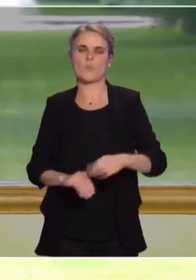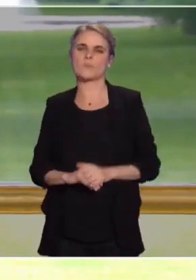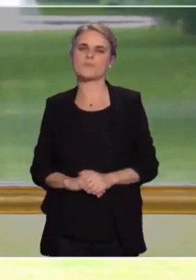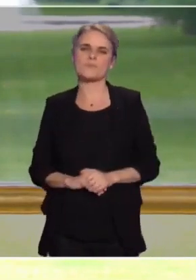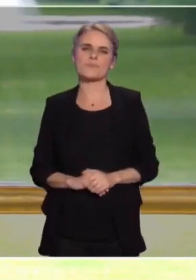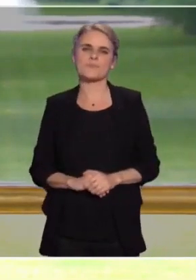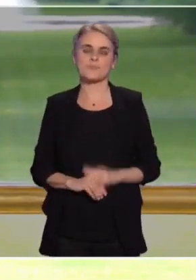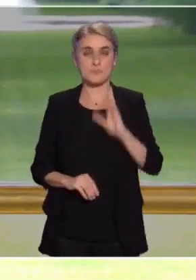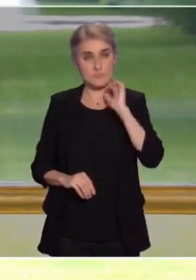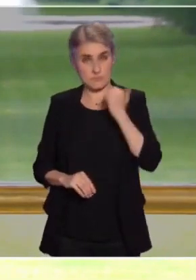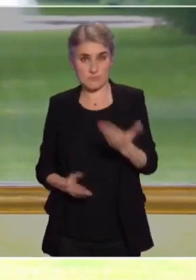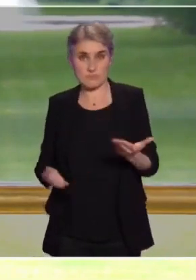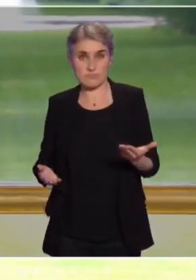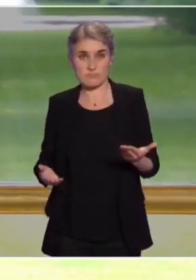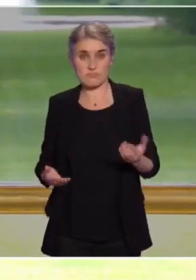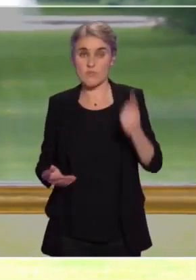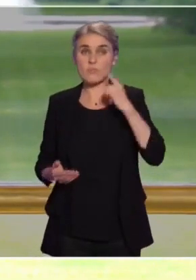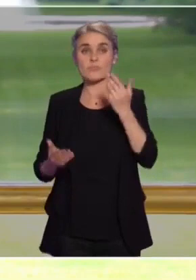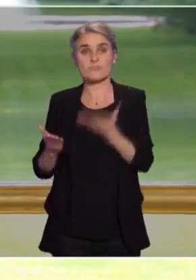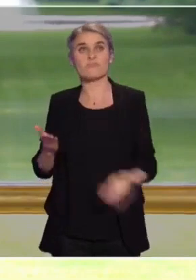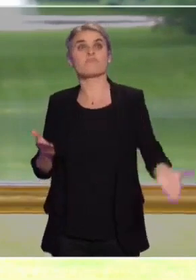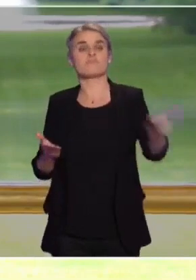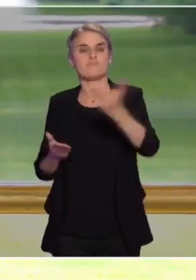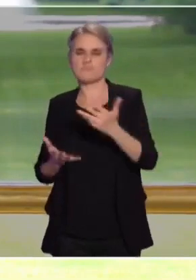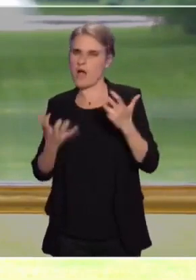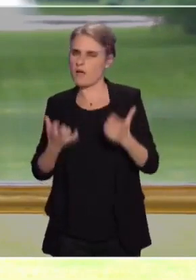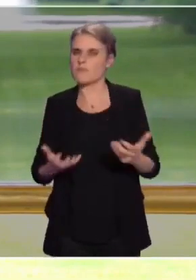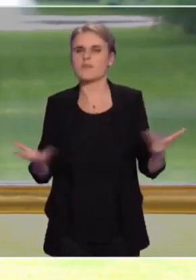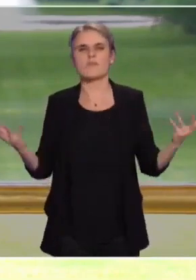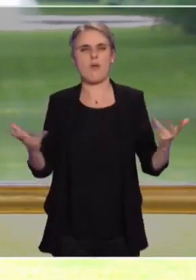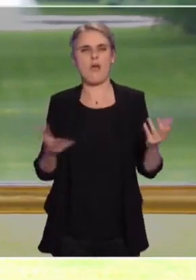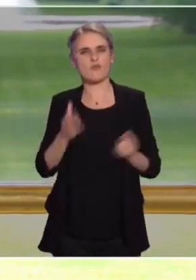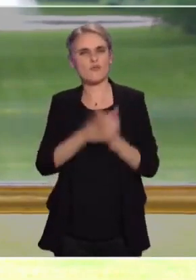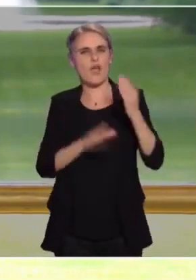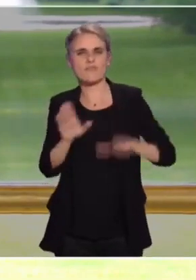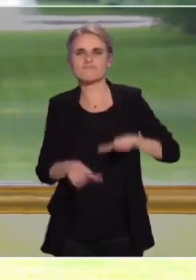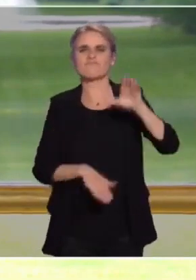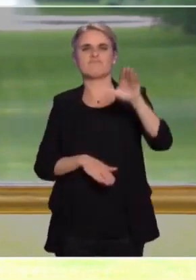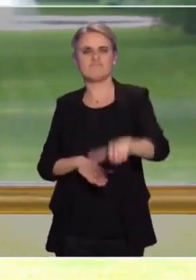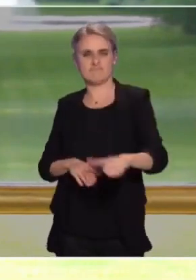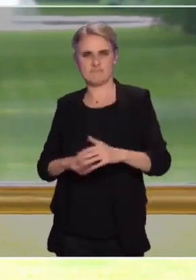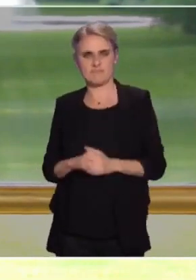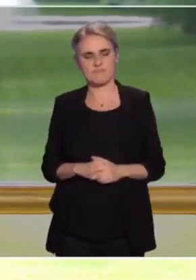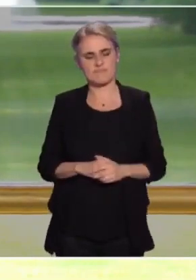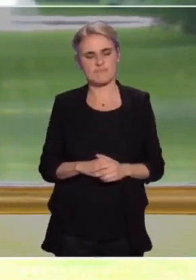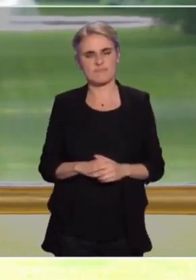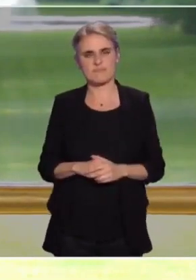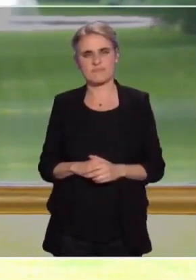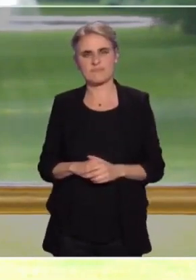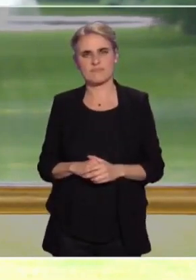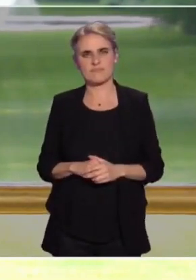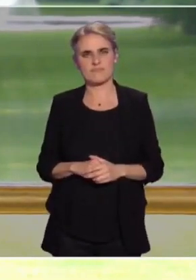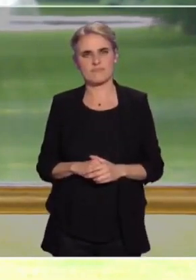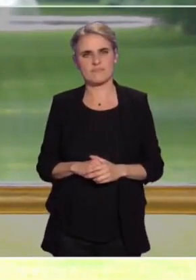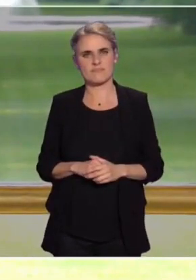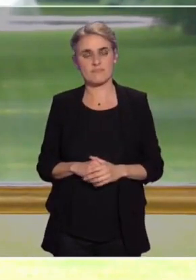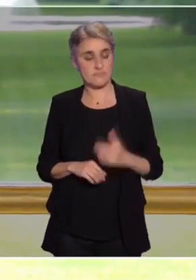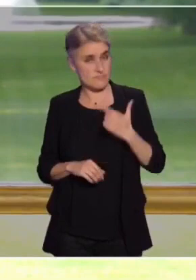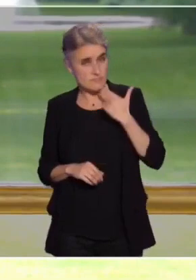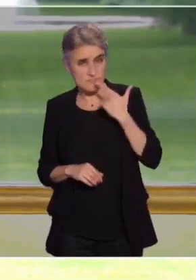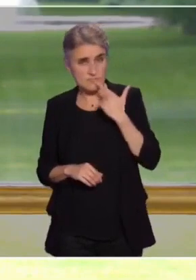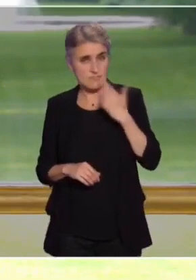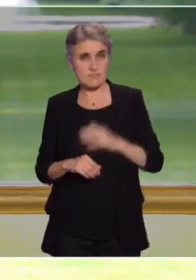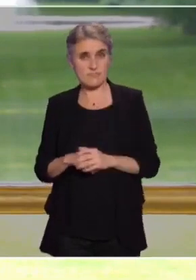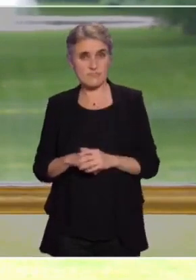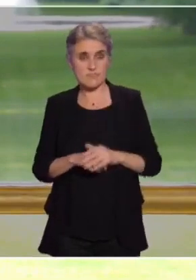je veux ouvrir pour notre pays une page nouvelle donnant des libertés et des responsabilités inédite